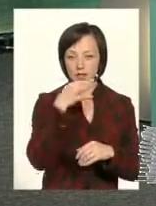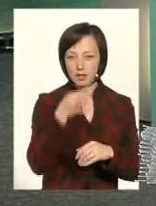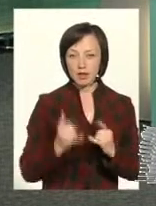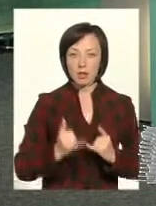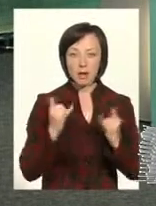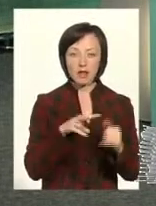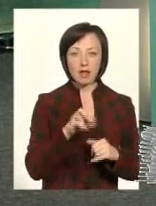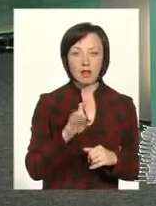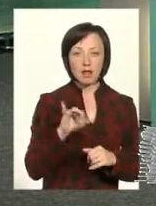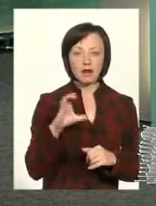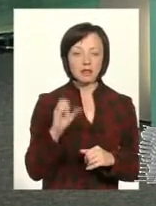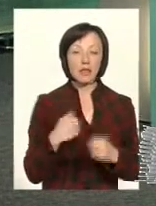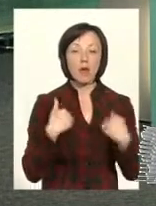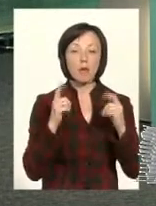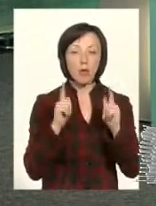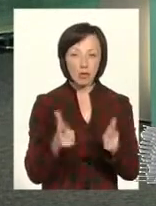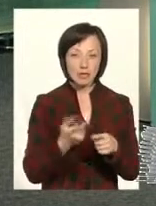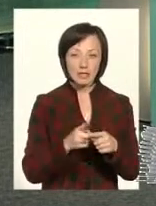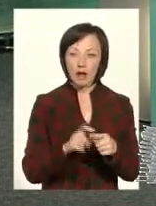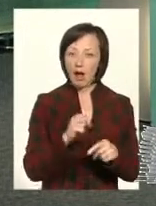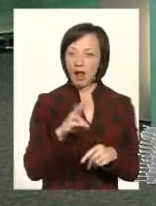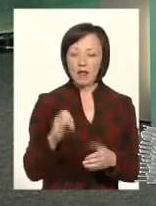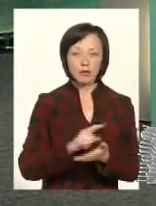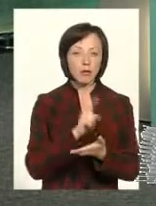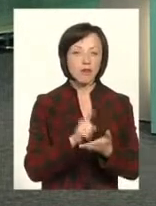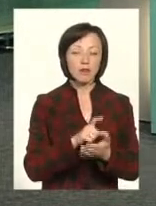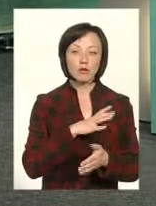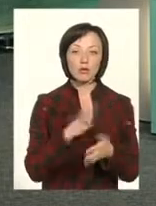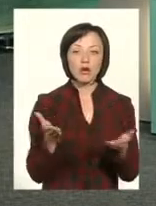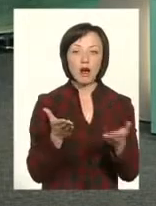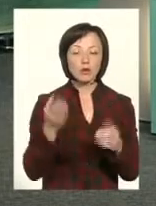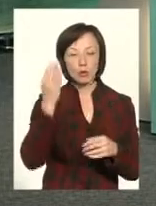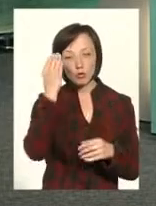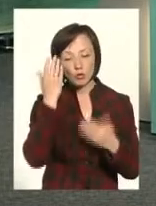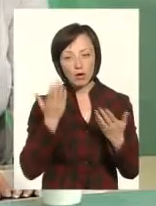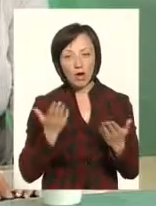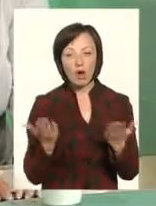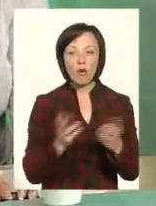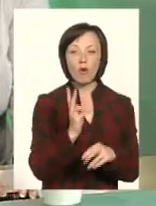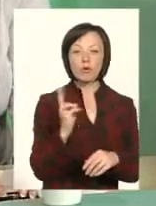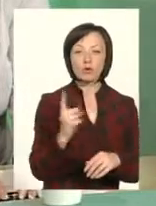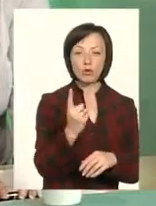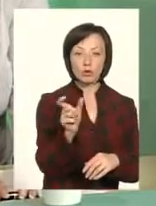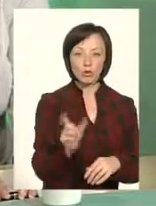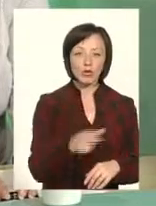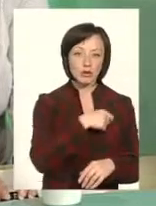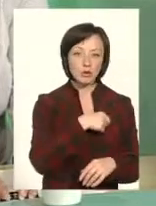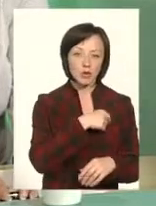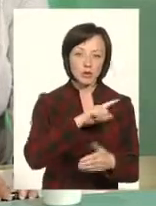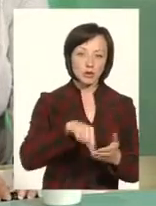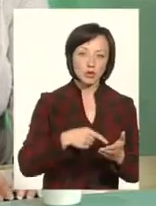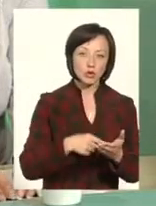пані Лариса, я погоджуюсь з цим, але це не повинна бути якась там думка якогось там одного депутата